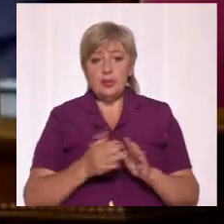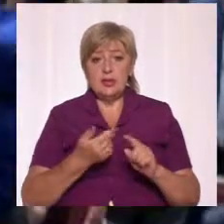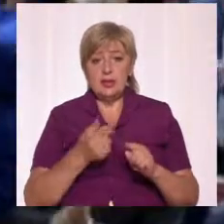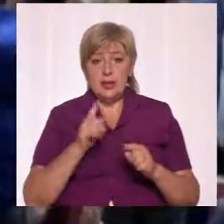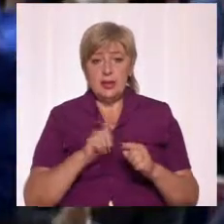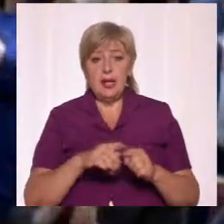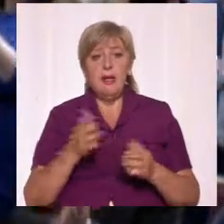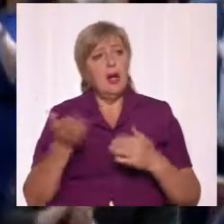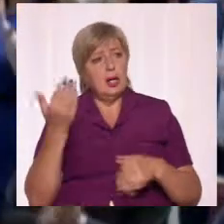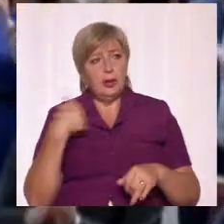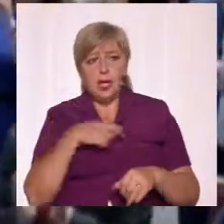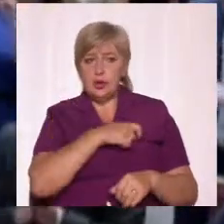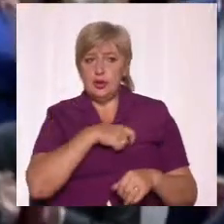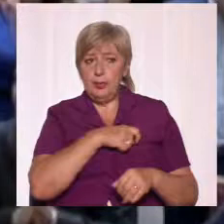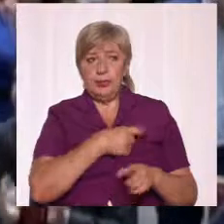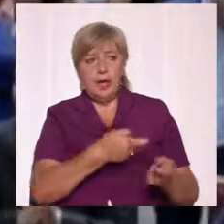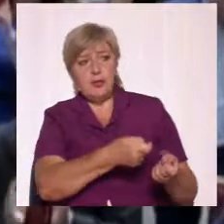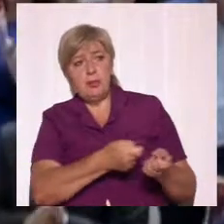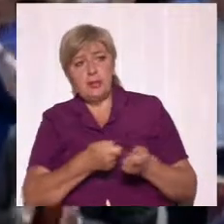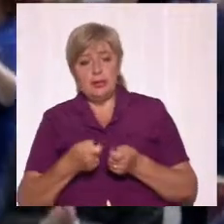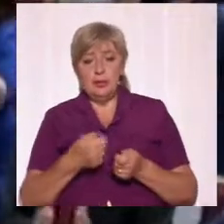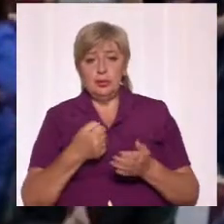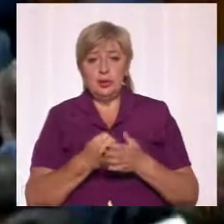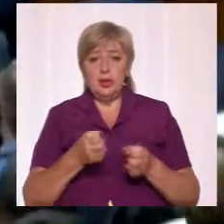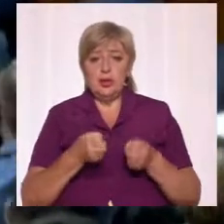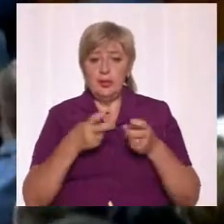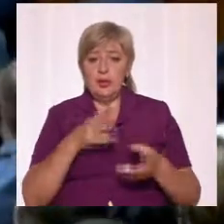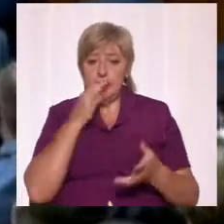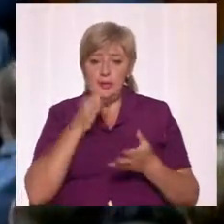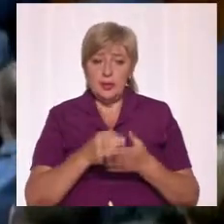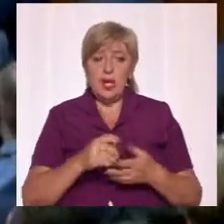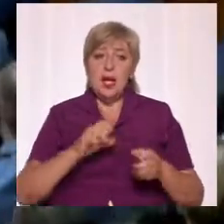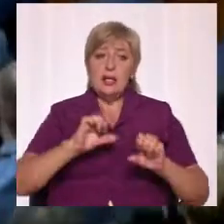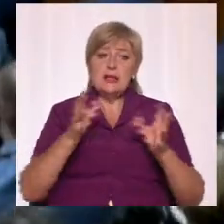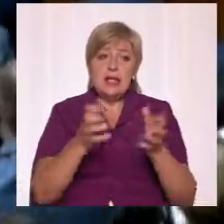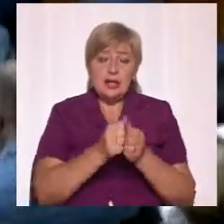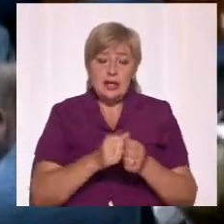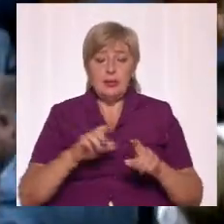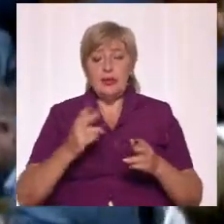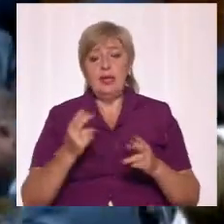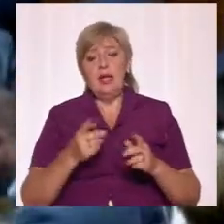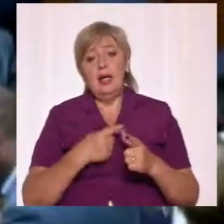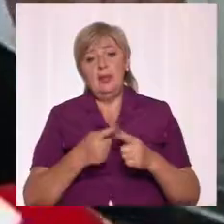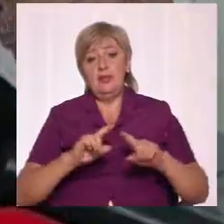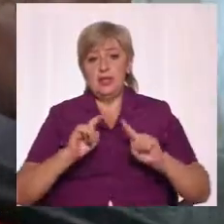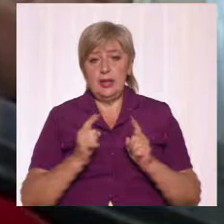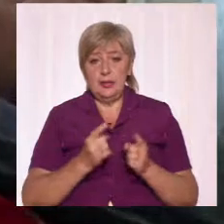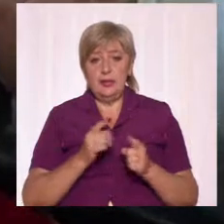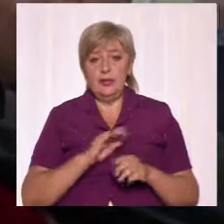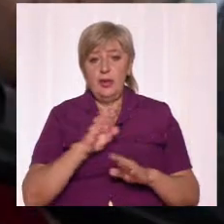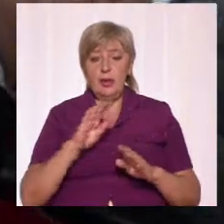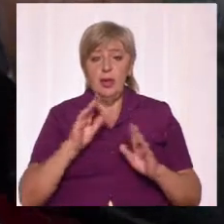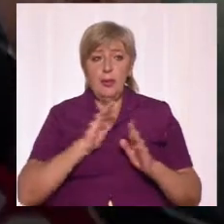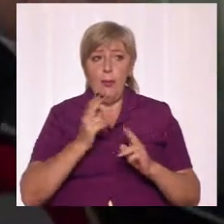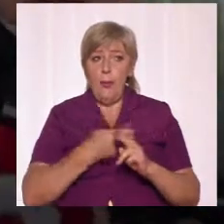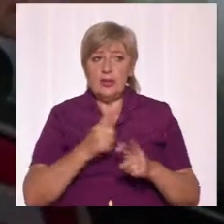не можна було притягнути до кримінальної відповідальності, затримати чи взяти під варту без згоди Верховної Ради. Я